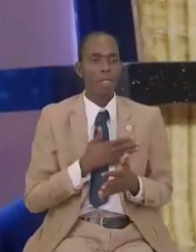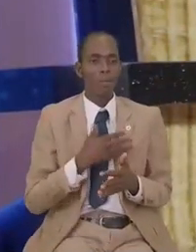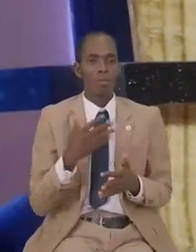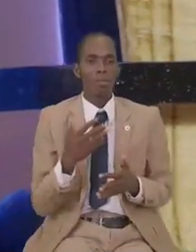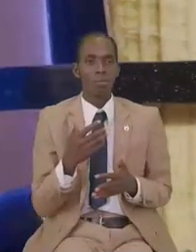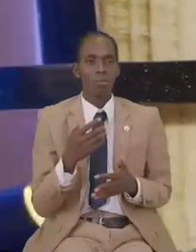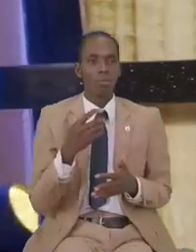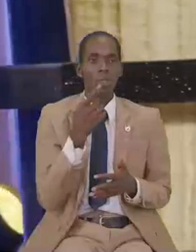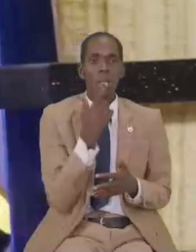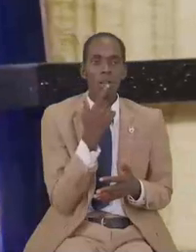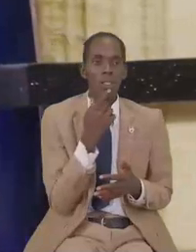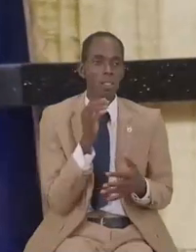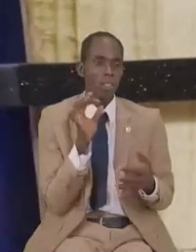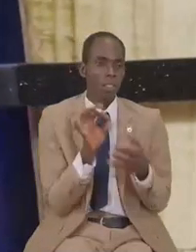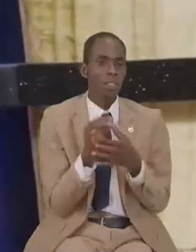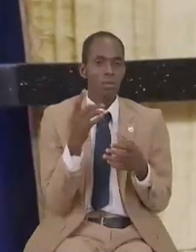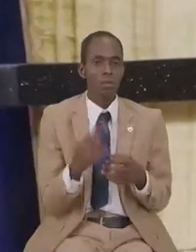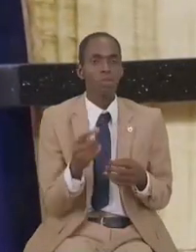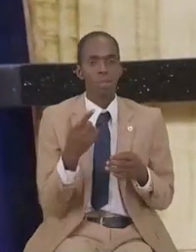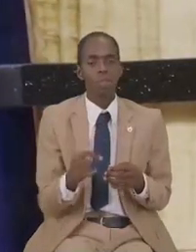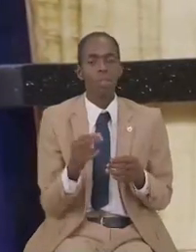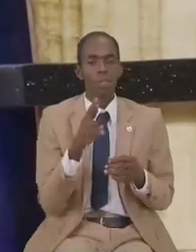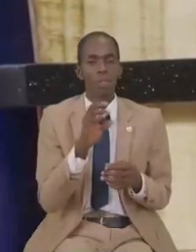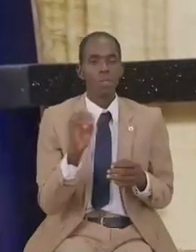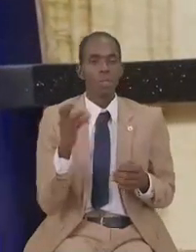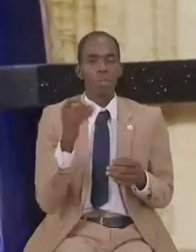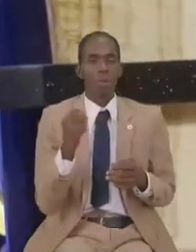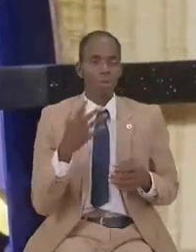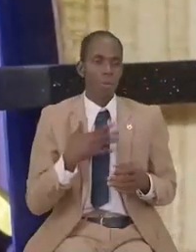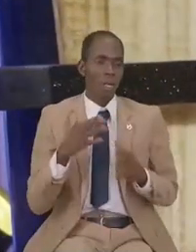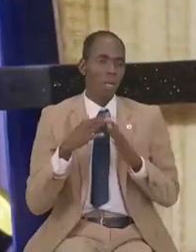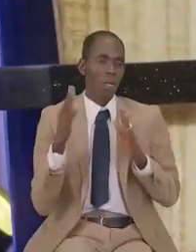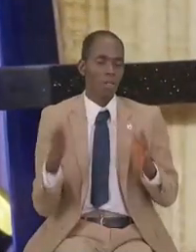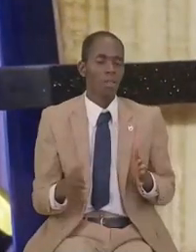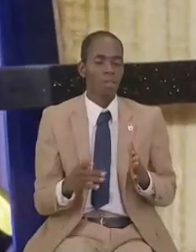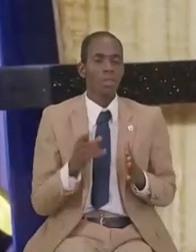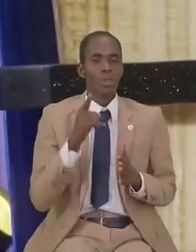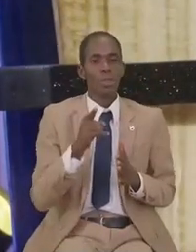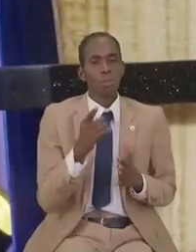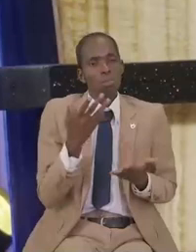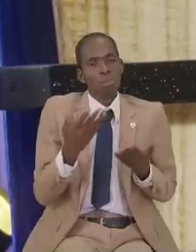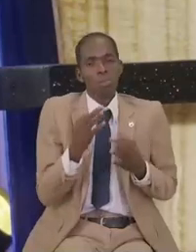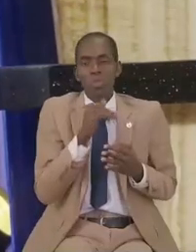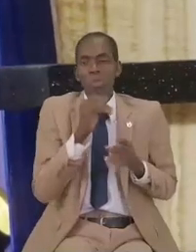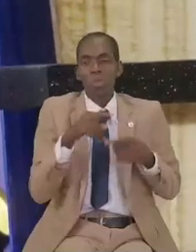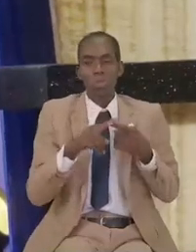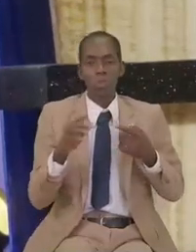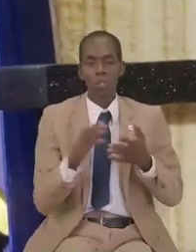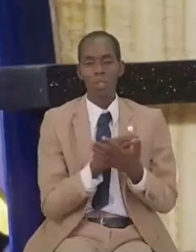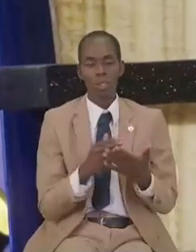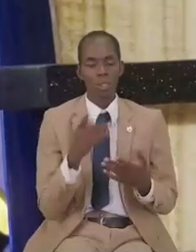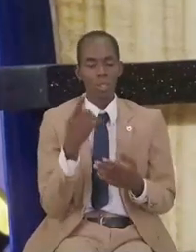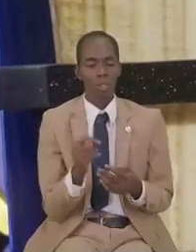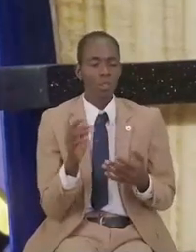palais. C'est-à-dire qu'ils ont dit que s'ils n'allaient pas chanter les chansons de